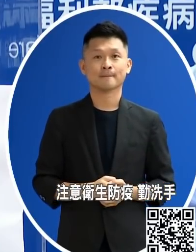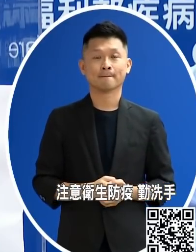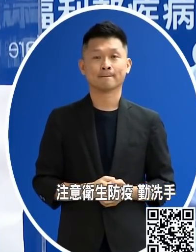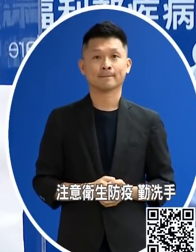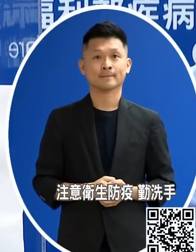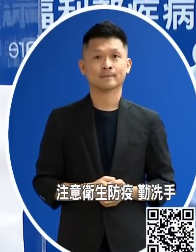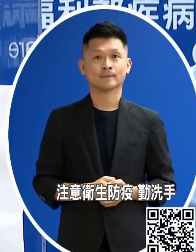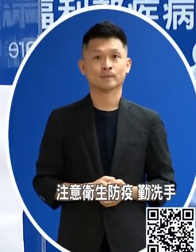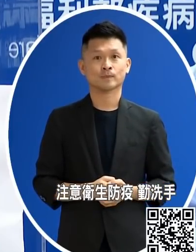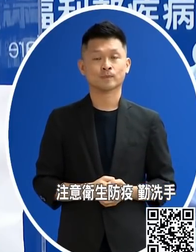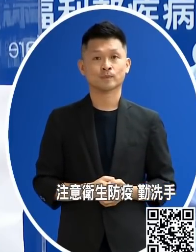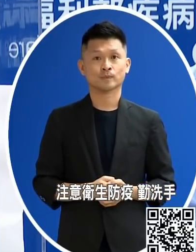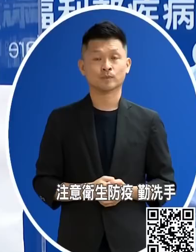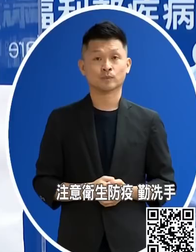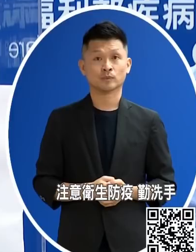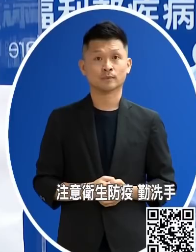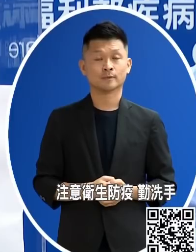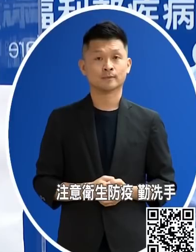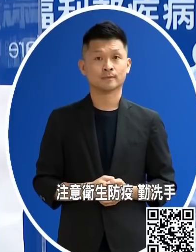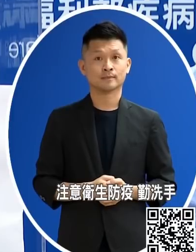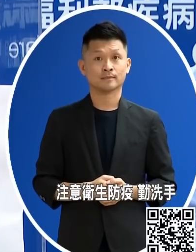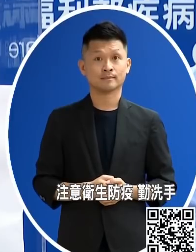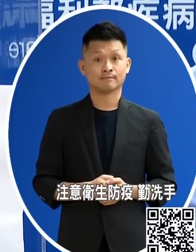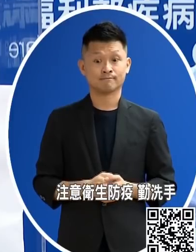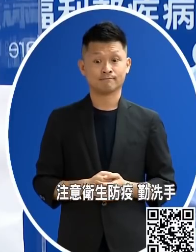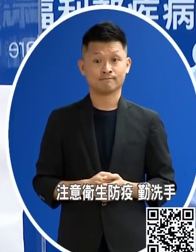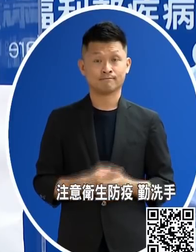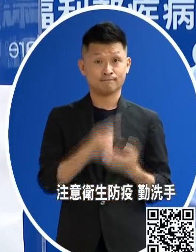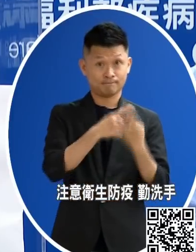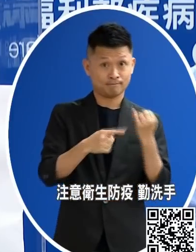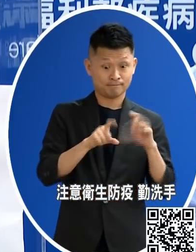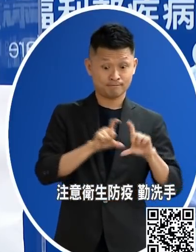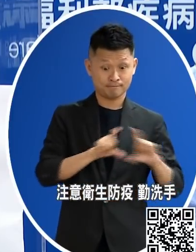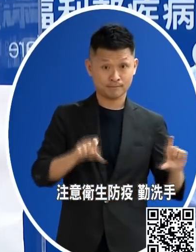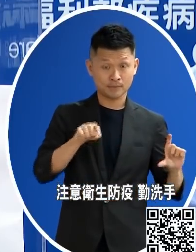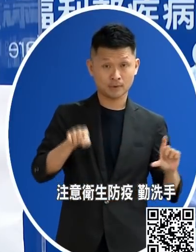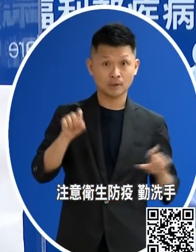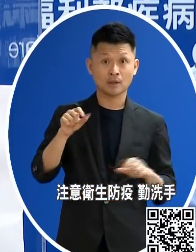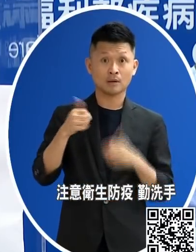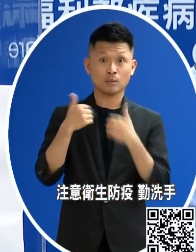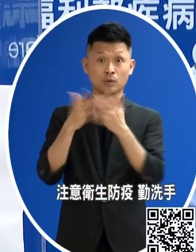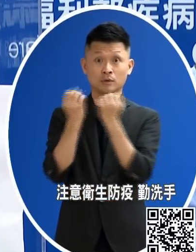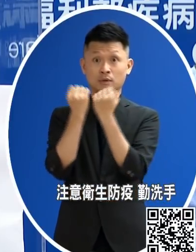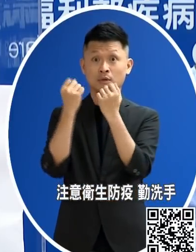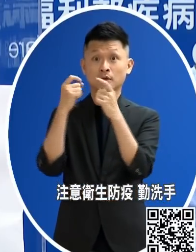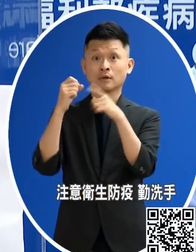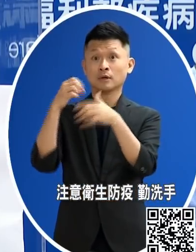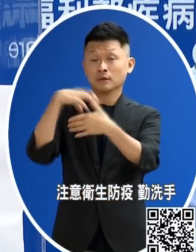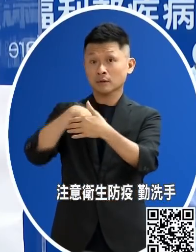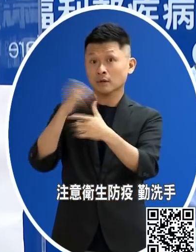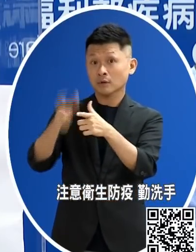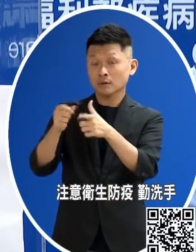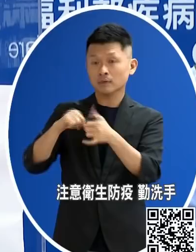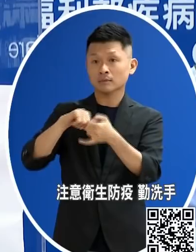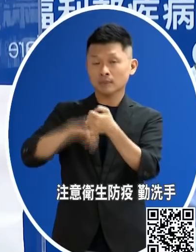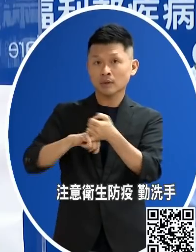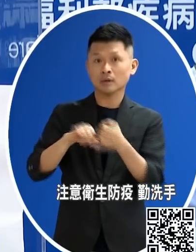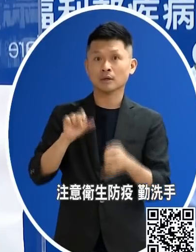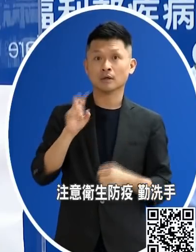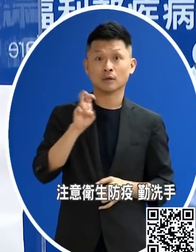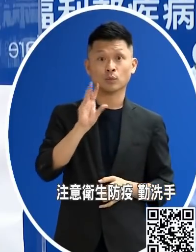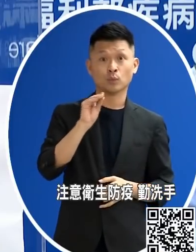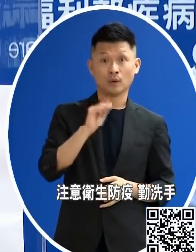它主要我们这一部分是属于我们跟 Moderna 公司签署的505万剂，好，前一段时间第一批先